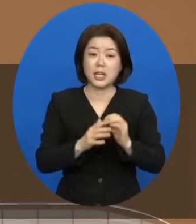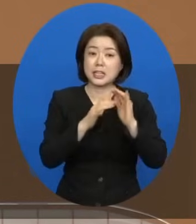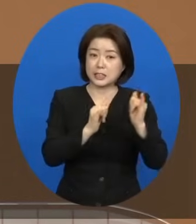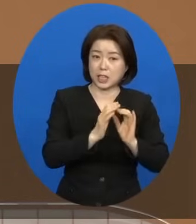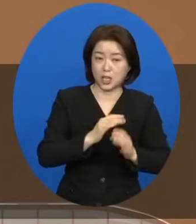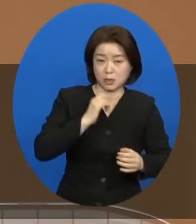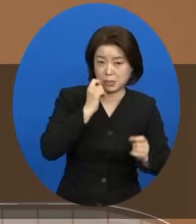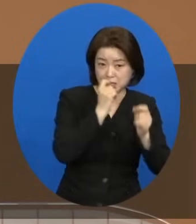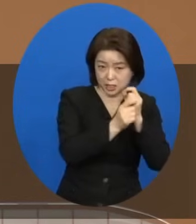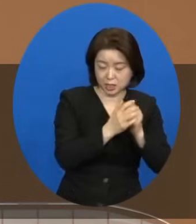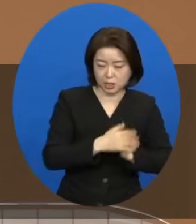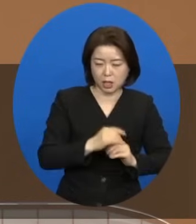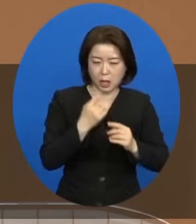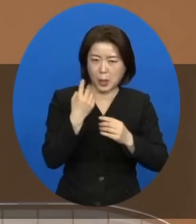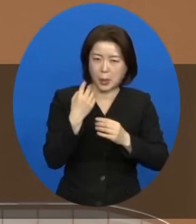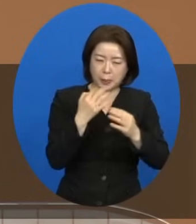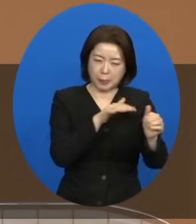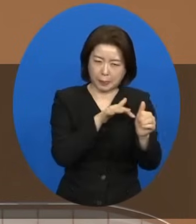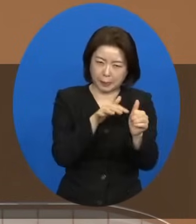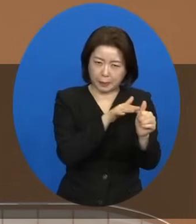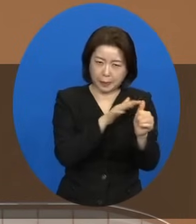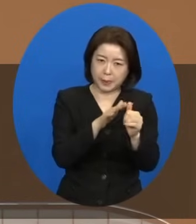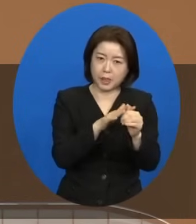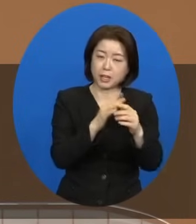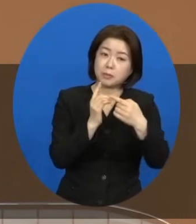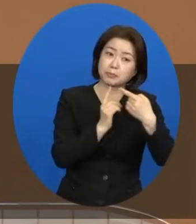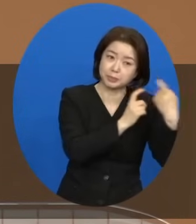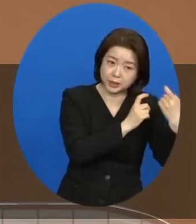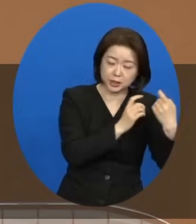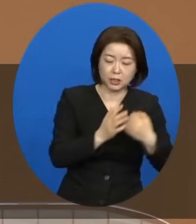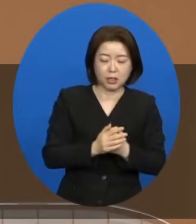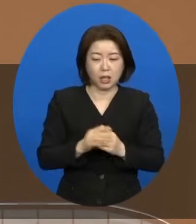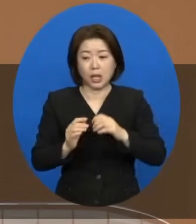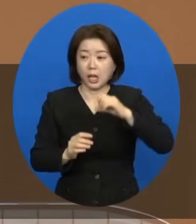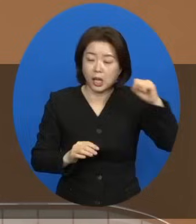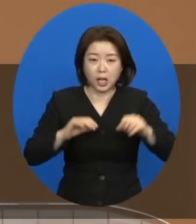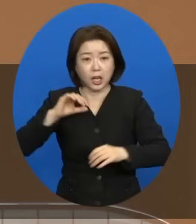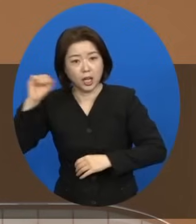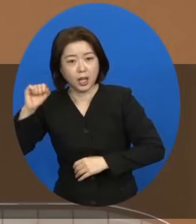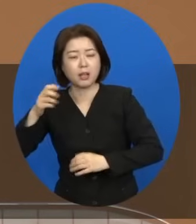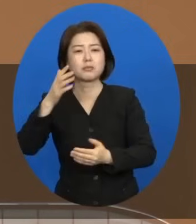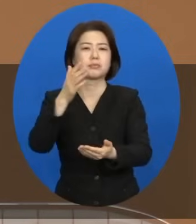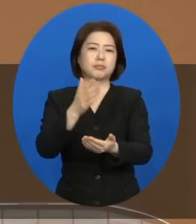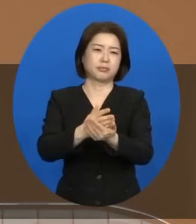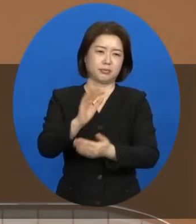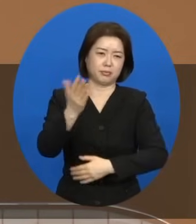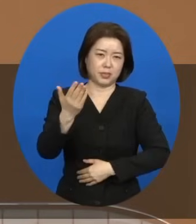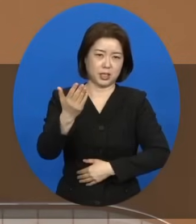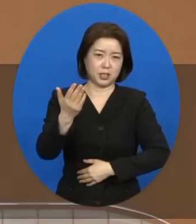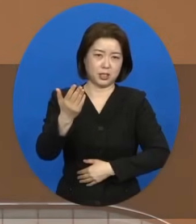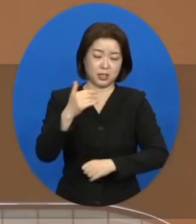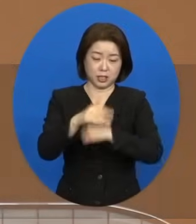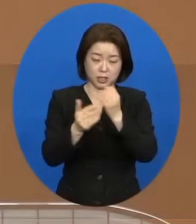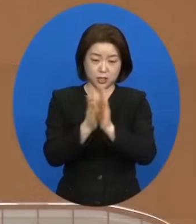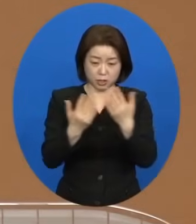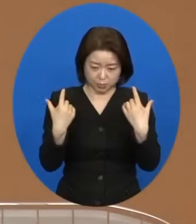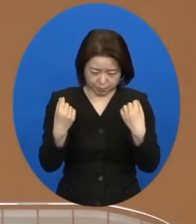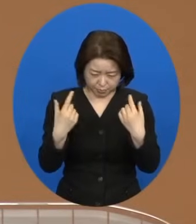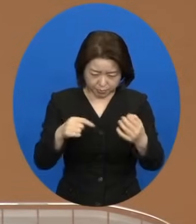강한 술수에 빠져서 온갖 교의 풍조에 흔들리거나 이리저리 밀려 다니지 말아야 합니다 성경의 일관된